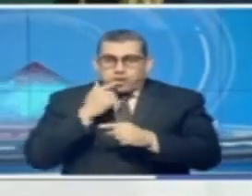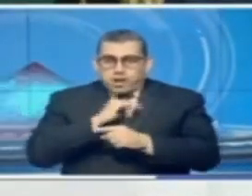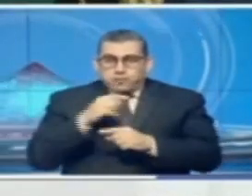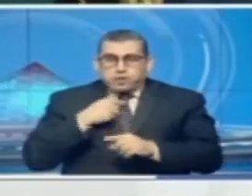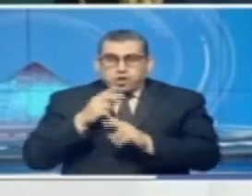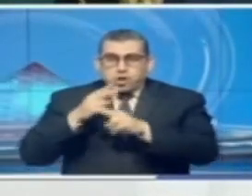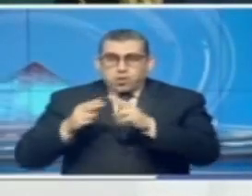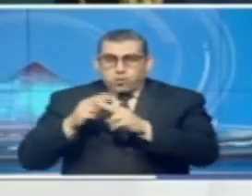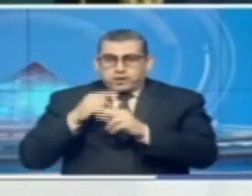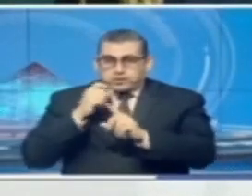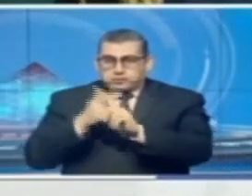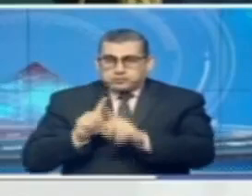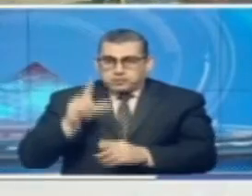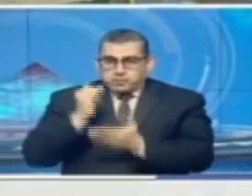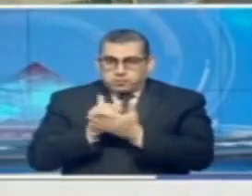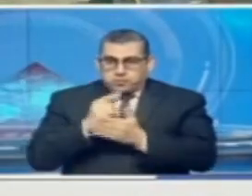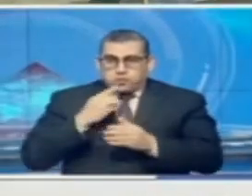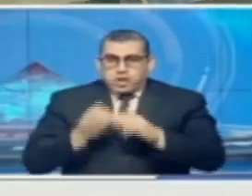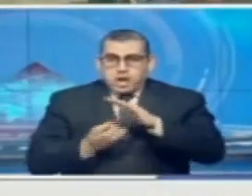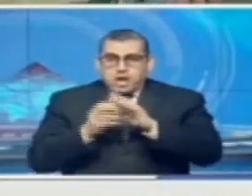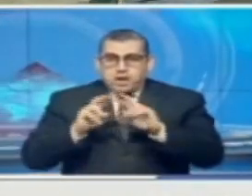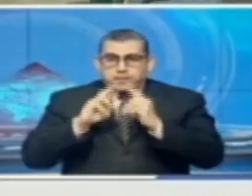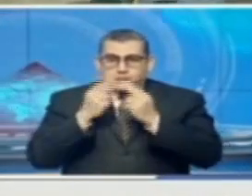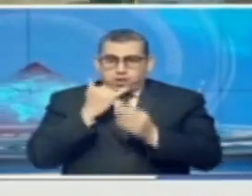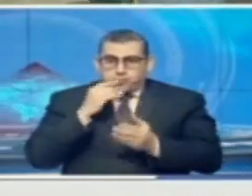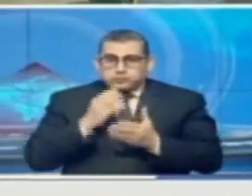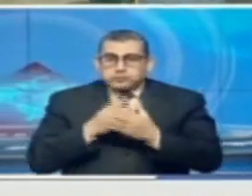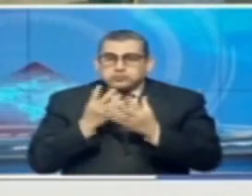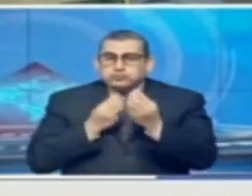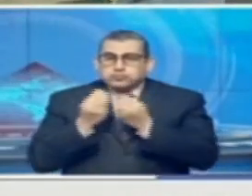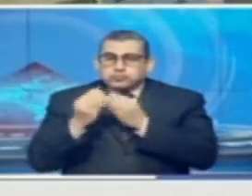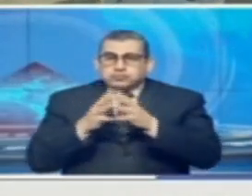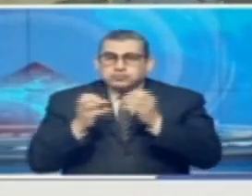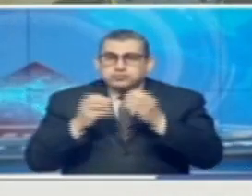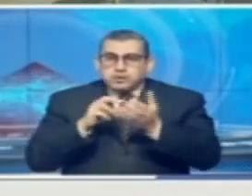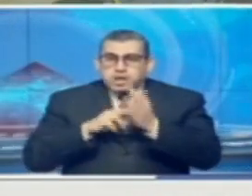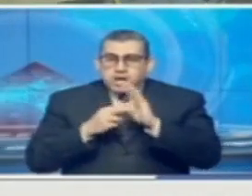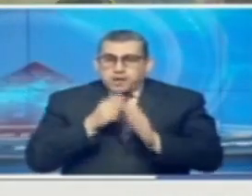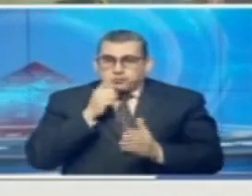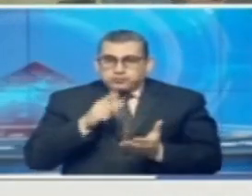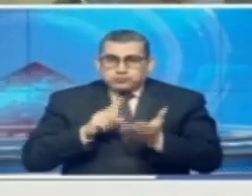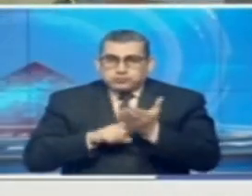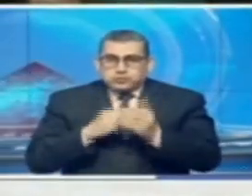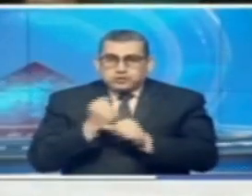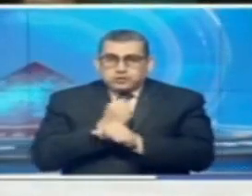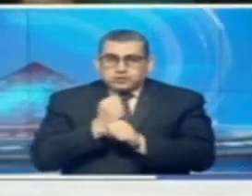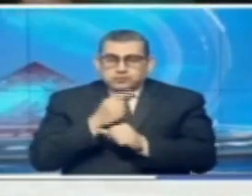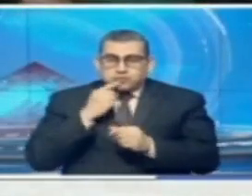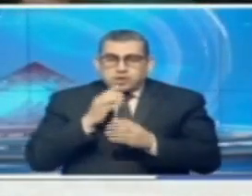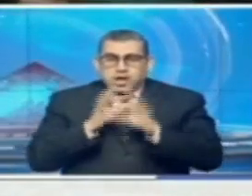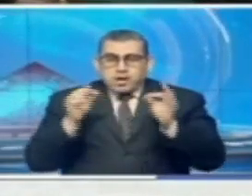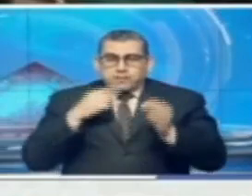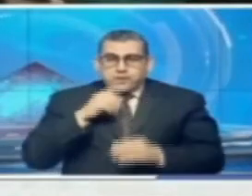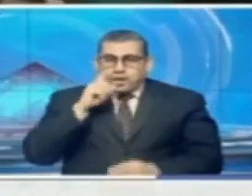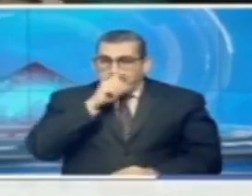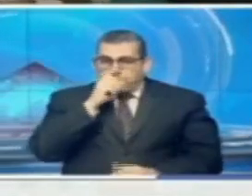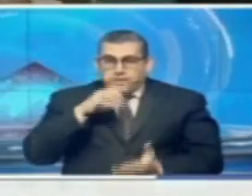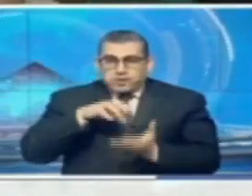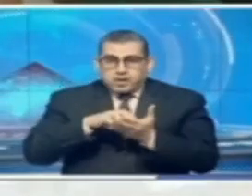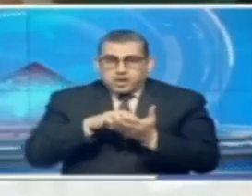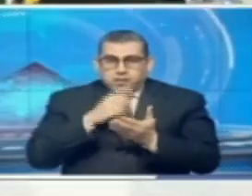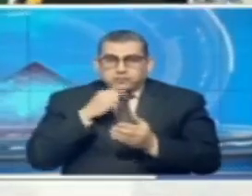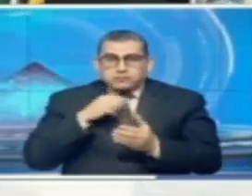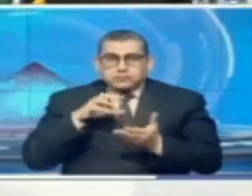الكويت الدائم لدى الجامعة العربية، وذلك لمناقشة الأحداث الإرهابية التي تعرضت لها دولة الإمارات العربية المتحدة